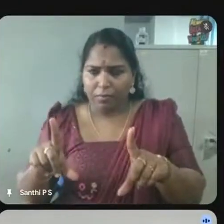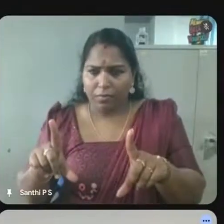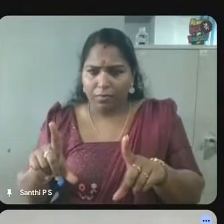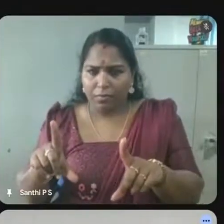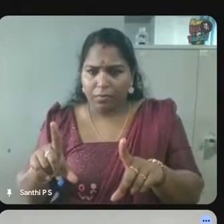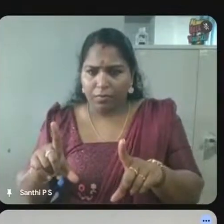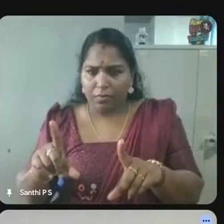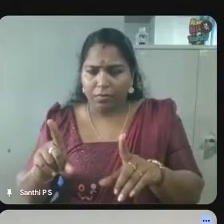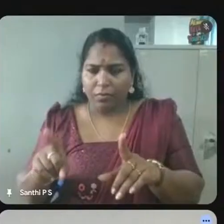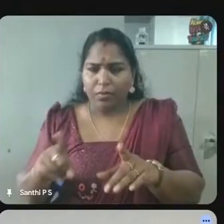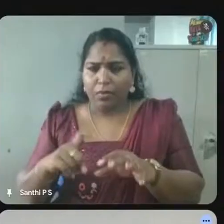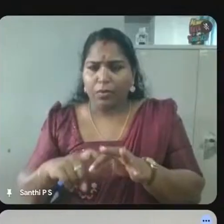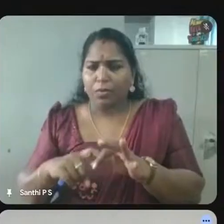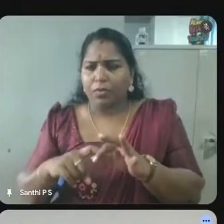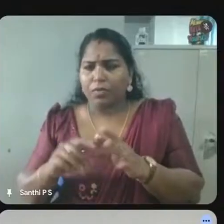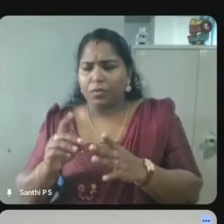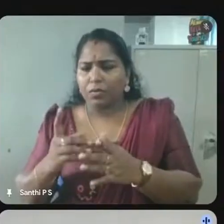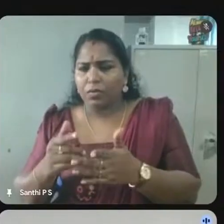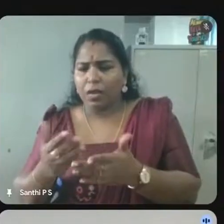കൂടി ഓർപ്പിക്കുന്നു.